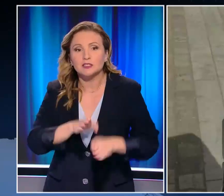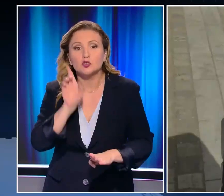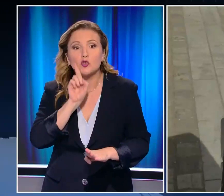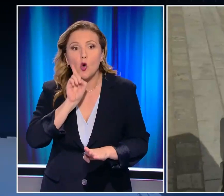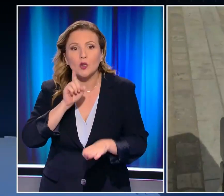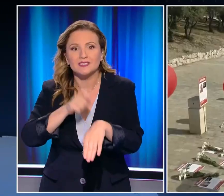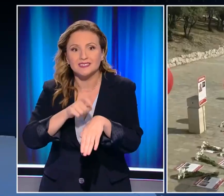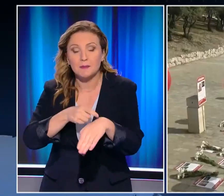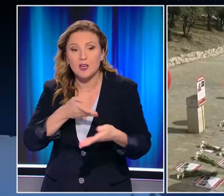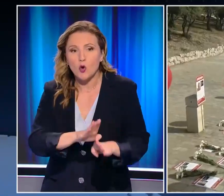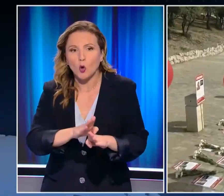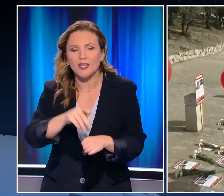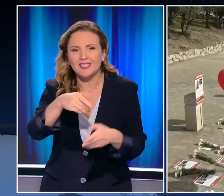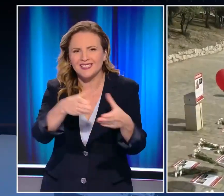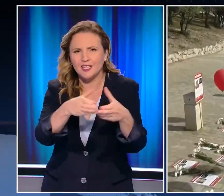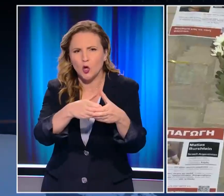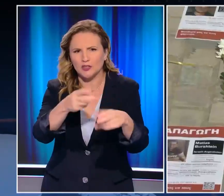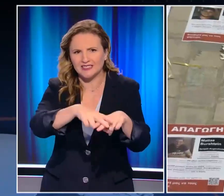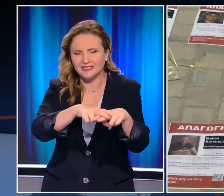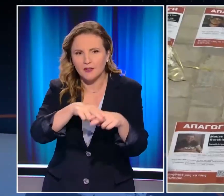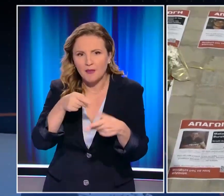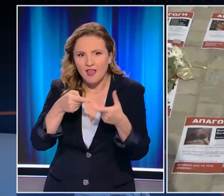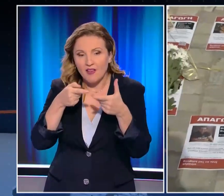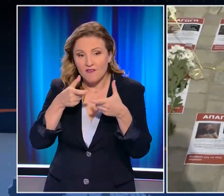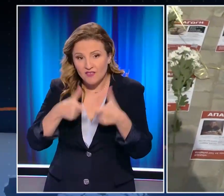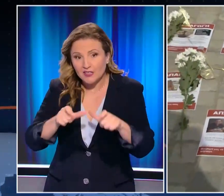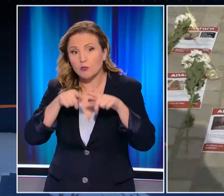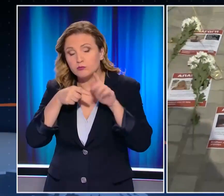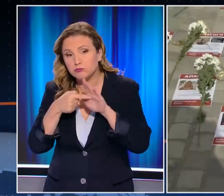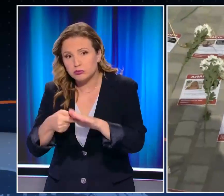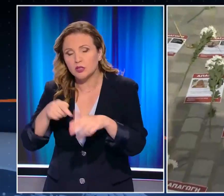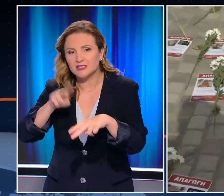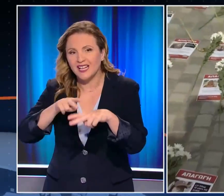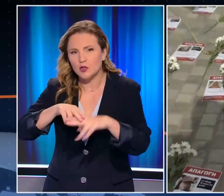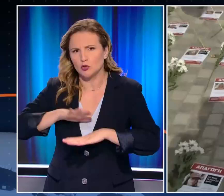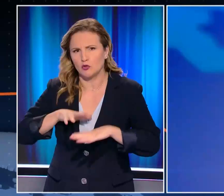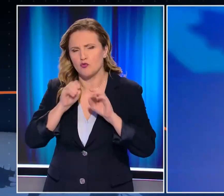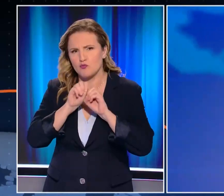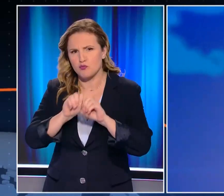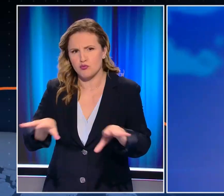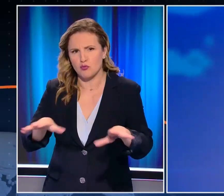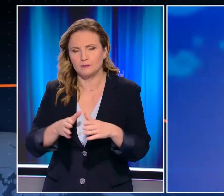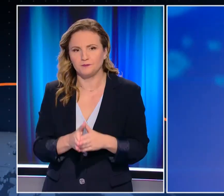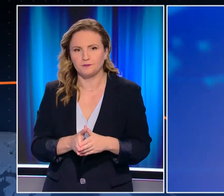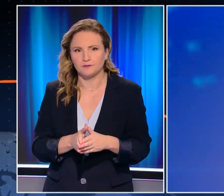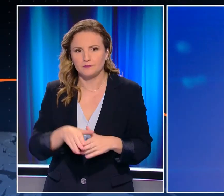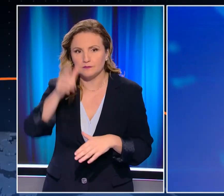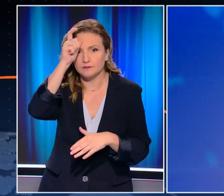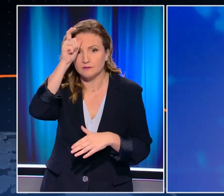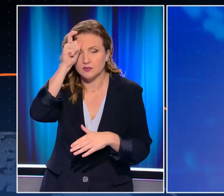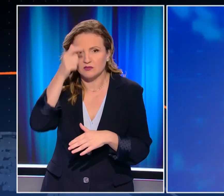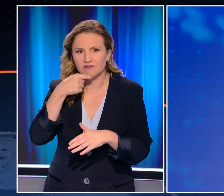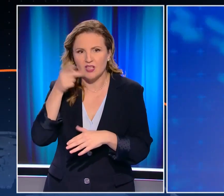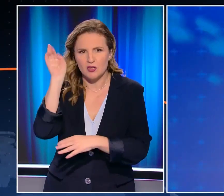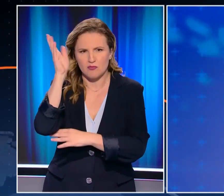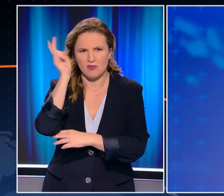οποία βρίσκεται στο κιμπούτς, έρχεται στο φως της δημοσιότητας από τον Ισραηλινό στρατό. Η Τουρκία και η